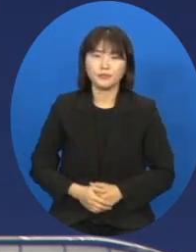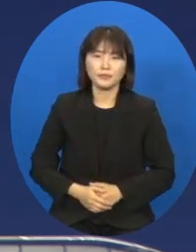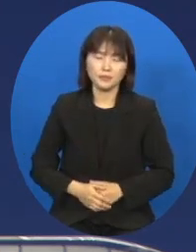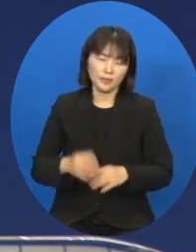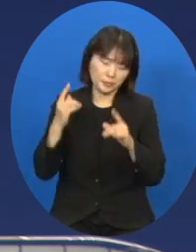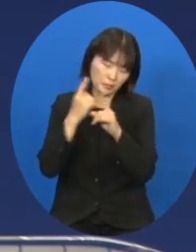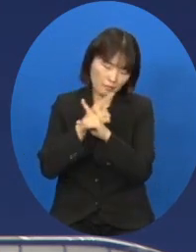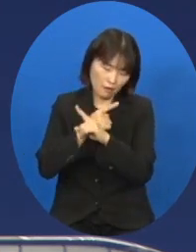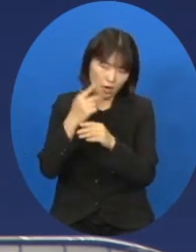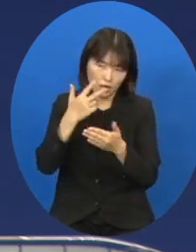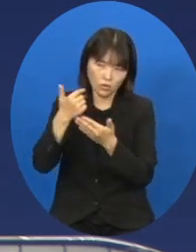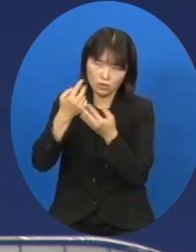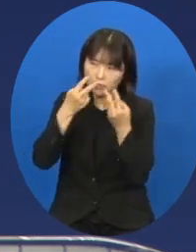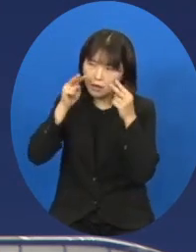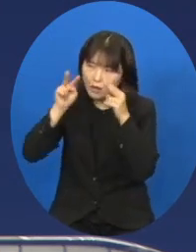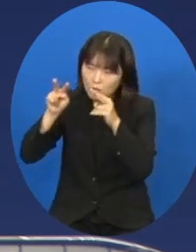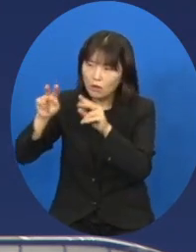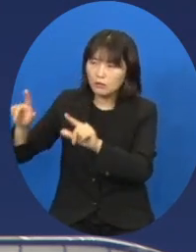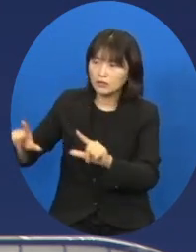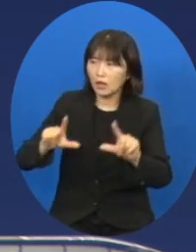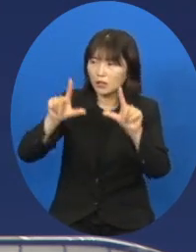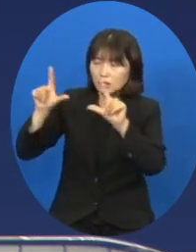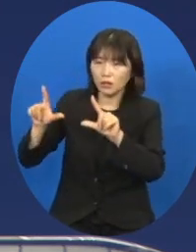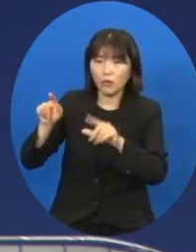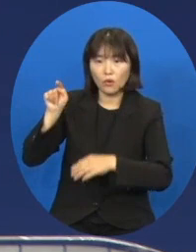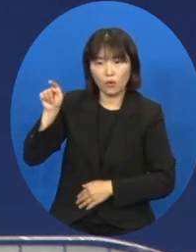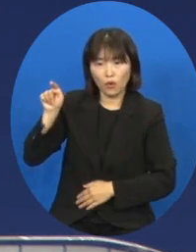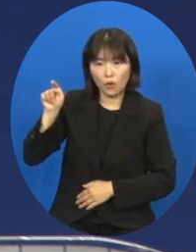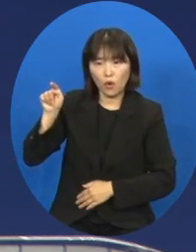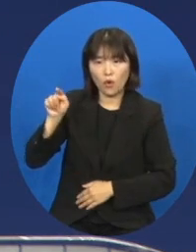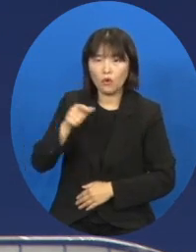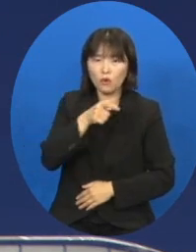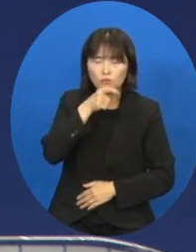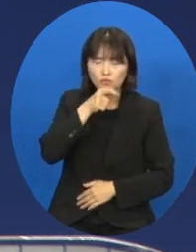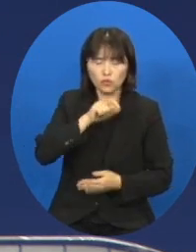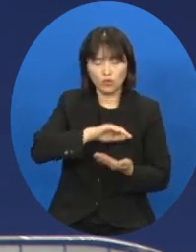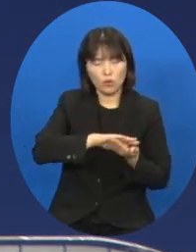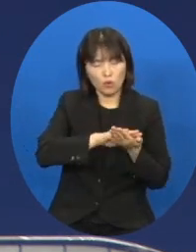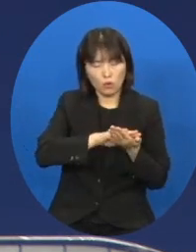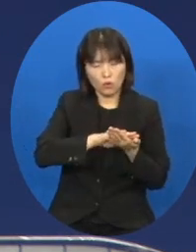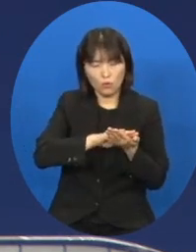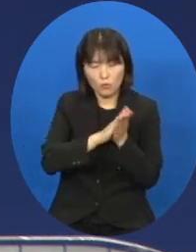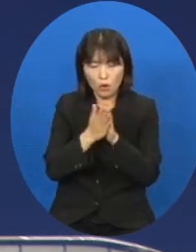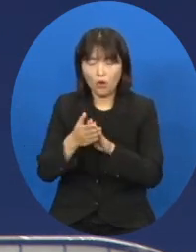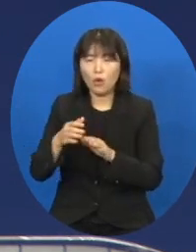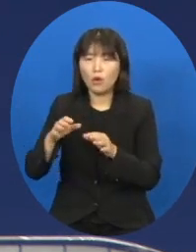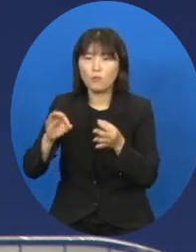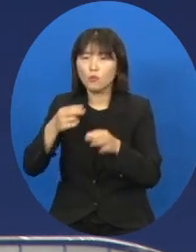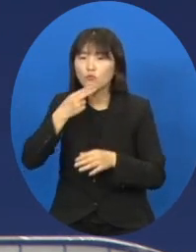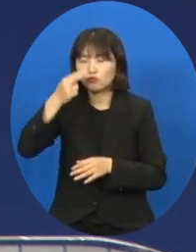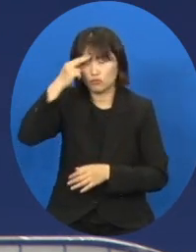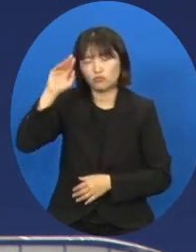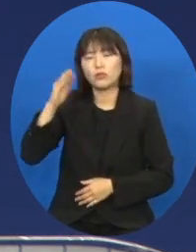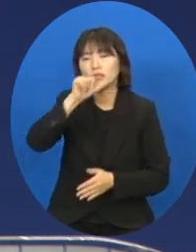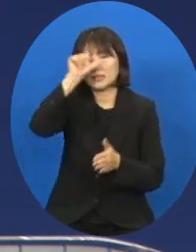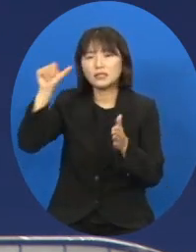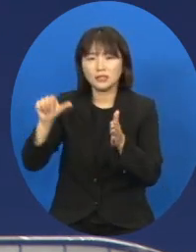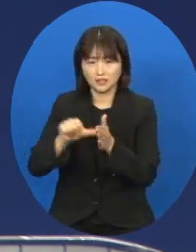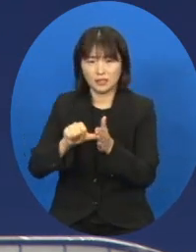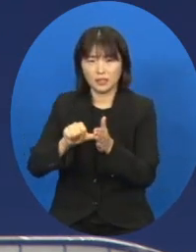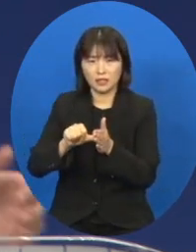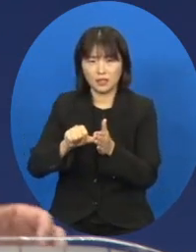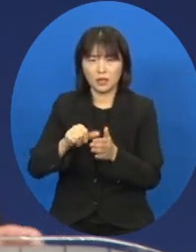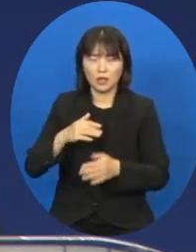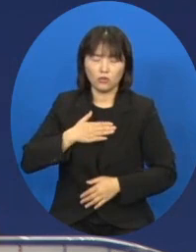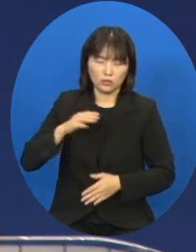날마다 주님을 바라보고 사는 것 자체가 물이 포도주가 된 인생이에요. 그리고 우리의 삶에 계속해서